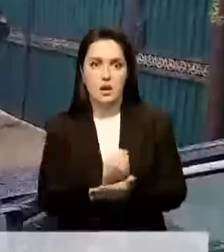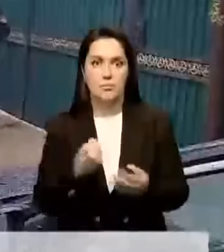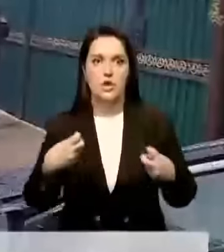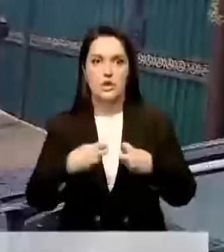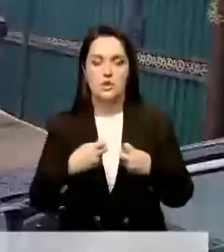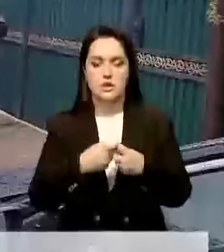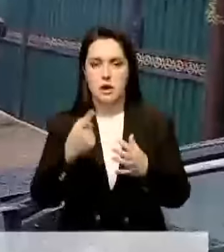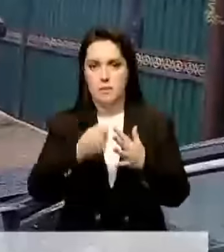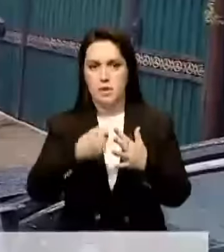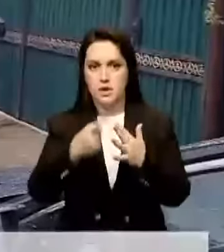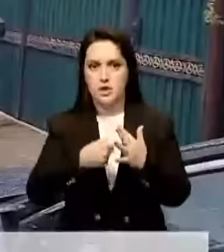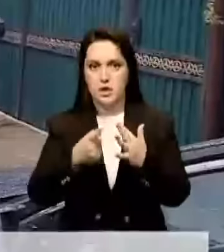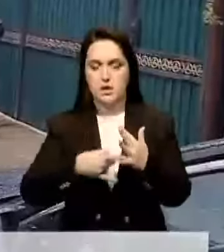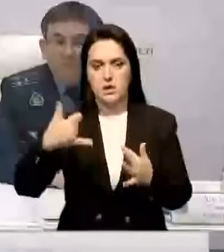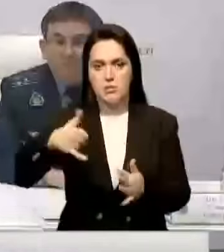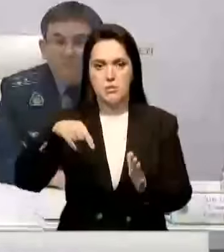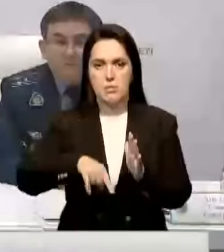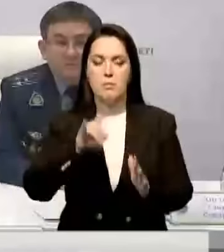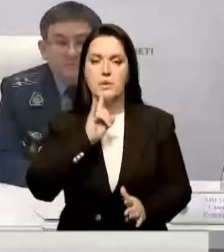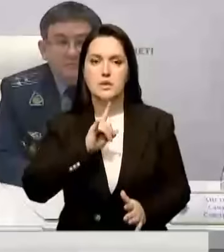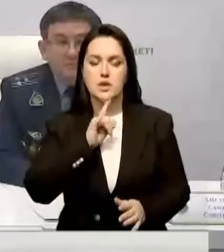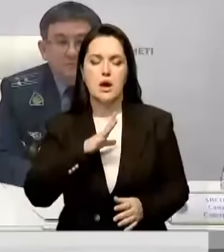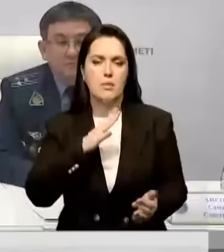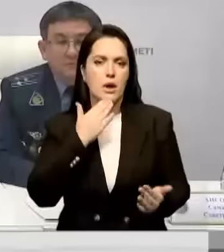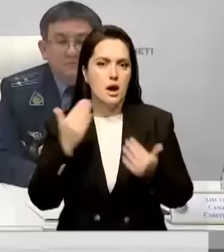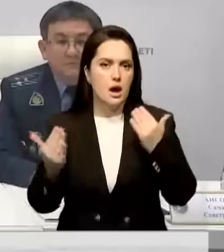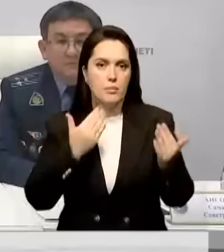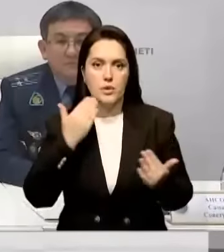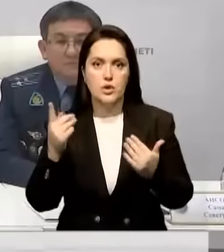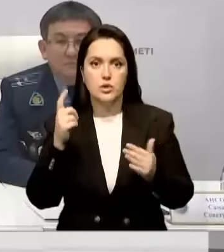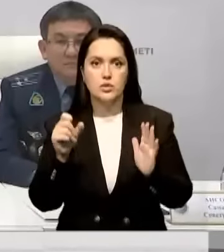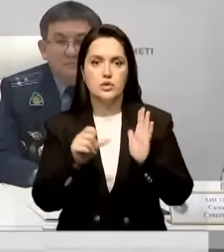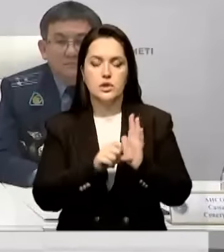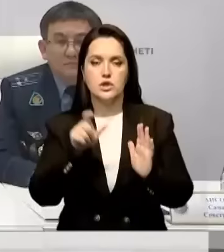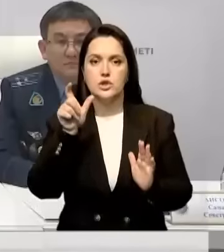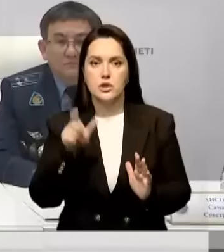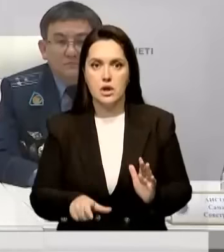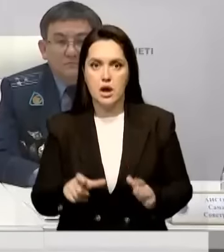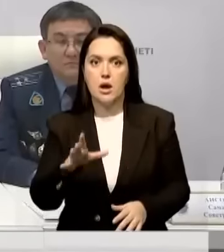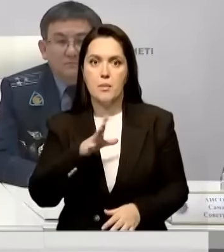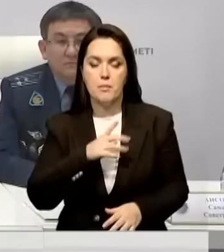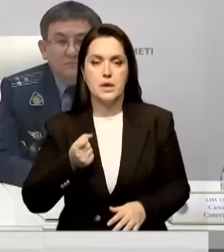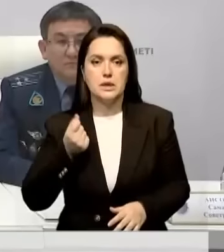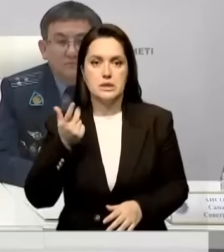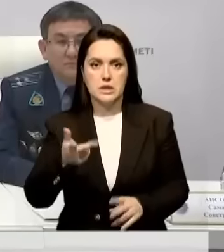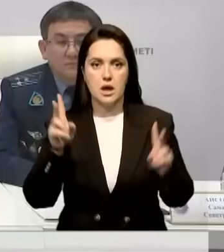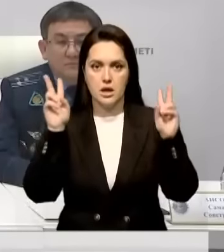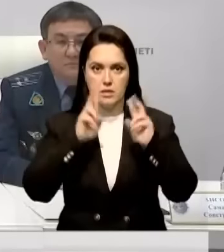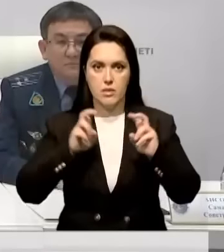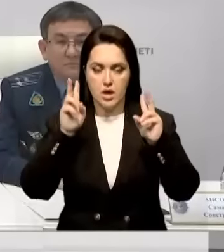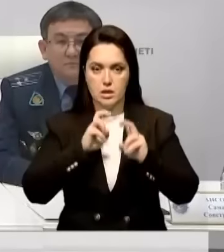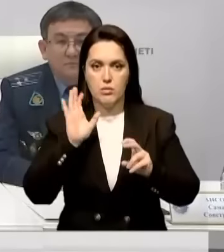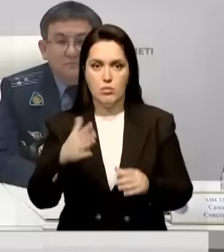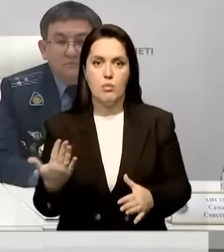резиновые перчатки. Опрошено более 600 человек. Назначено несколько экспертиз,